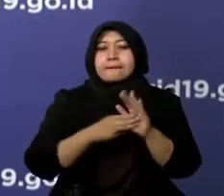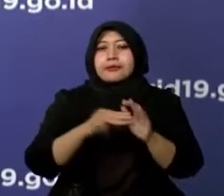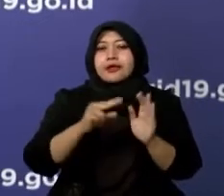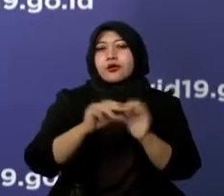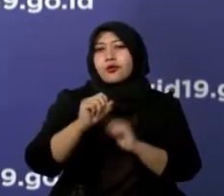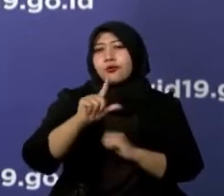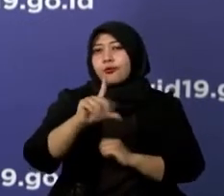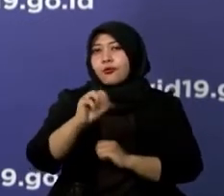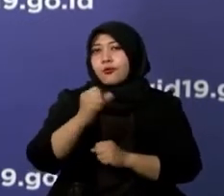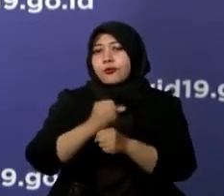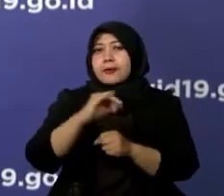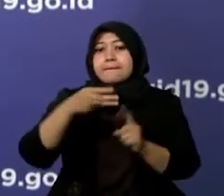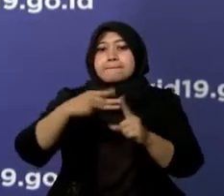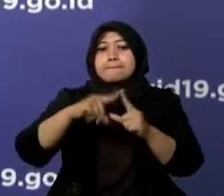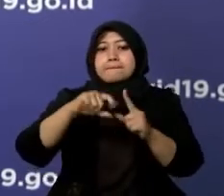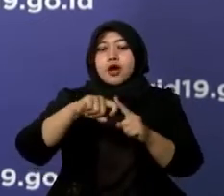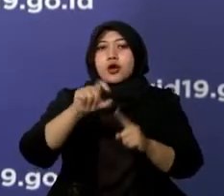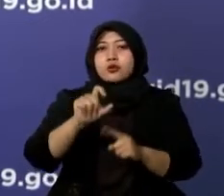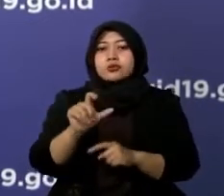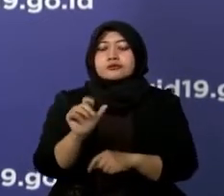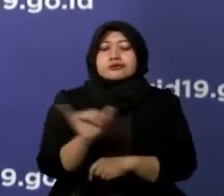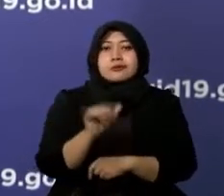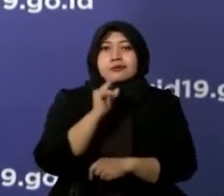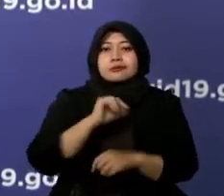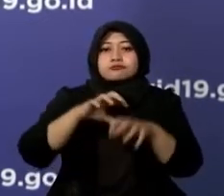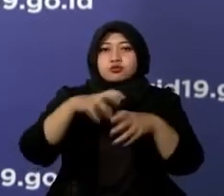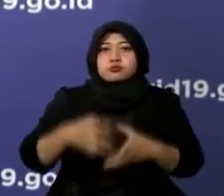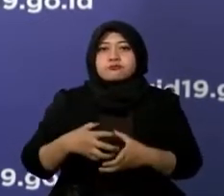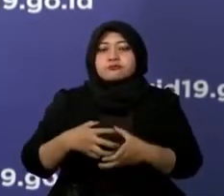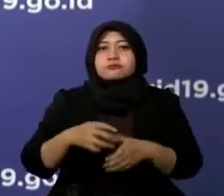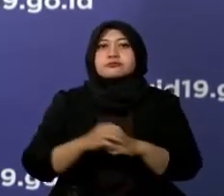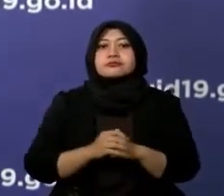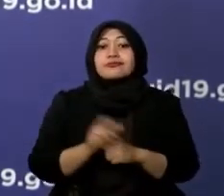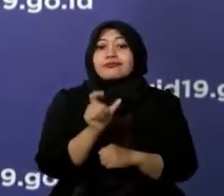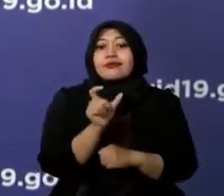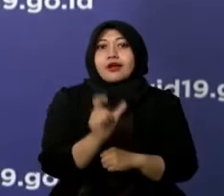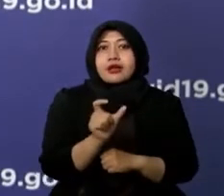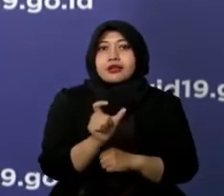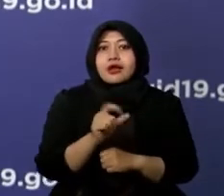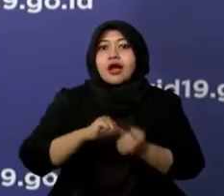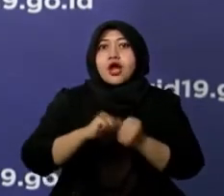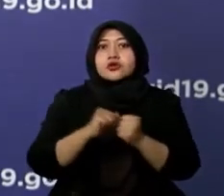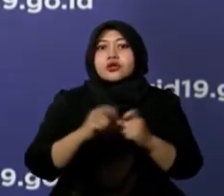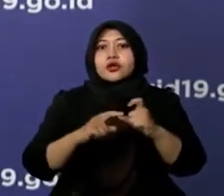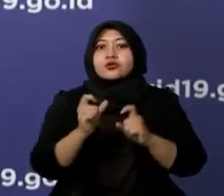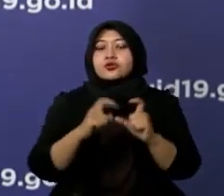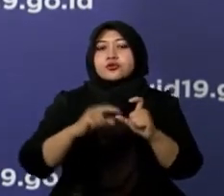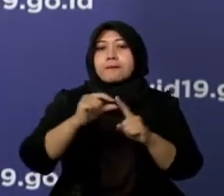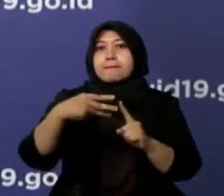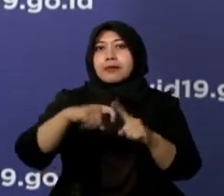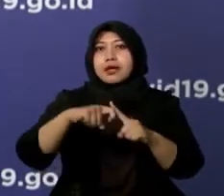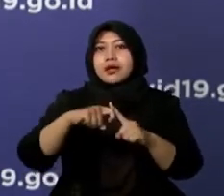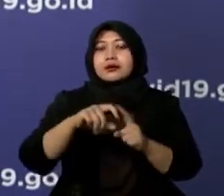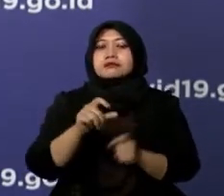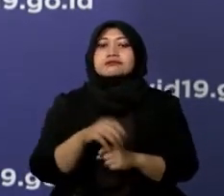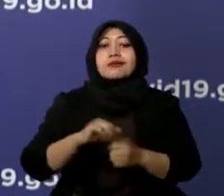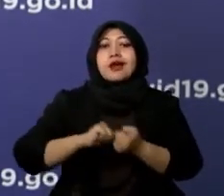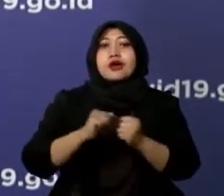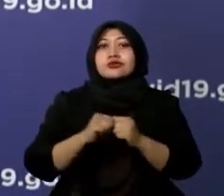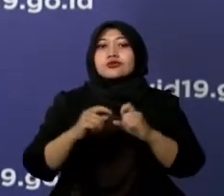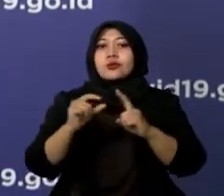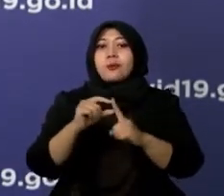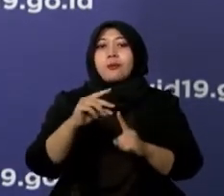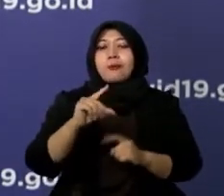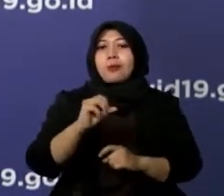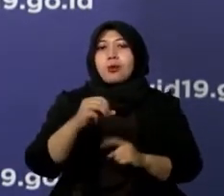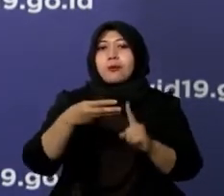baku sesuai yang dipakai oleh seluruh dunia, yaitu menyebut definisi kasus dengan sebutan suspek, kasus probable, dan